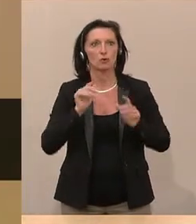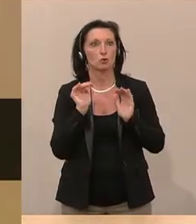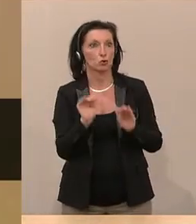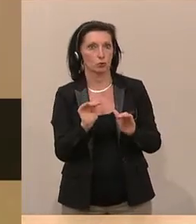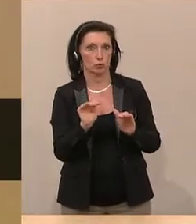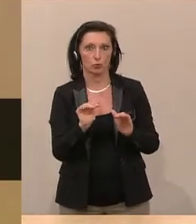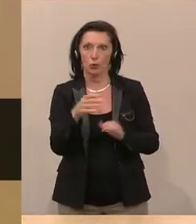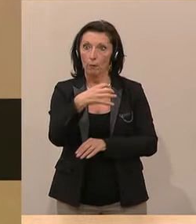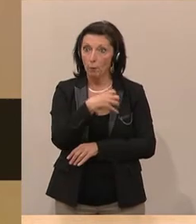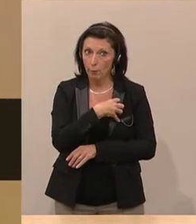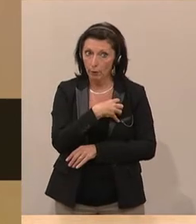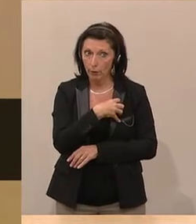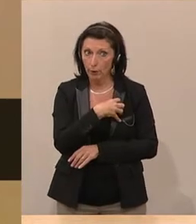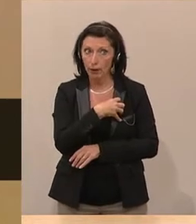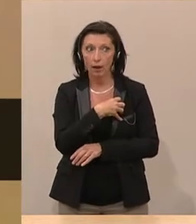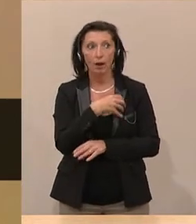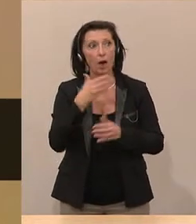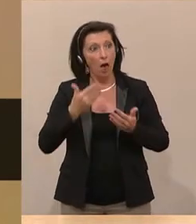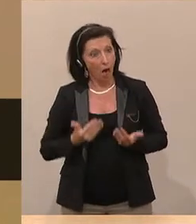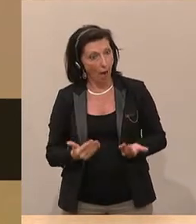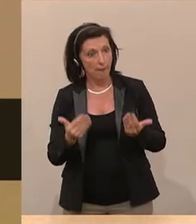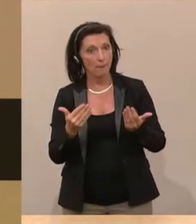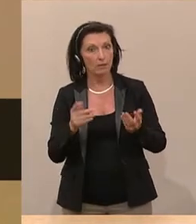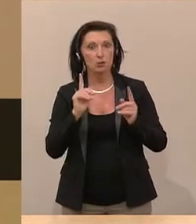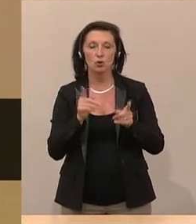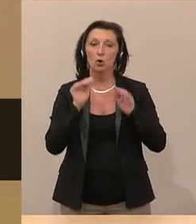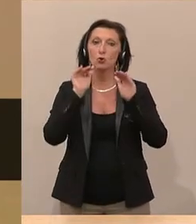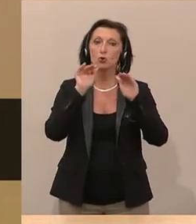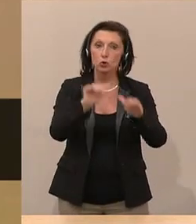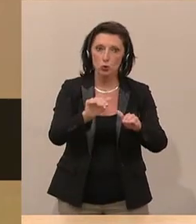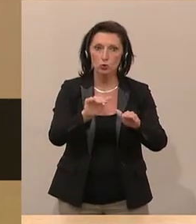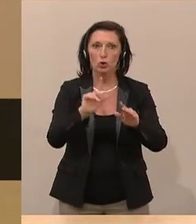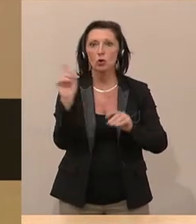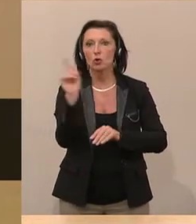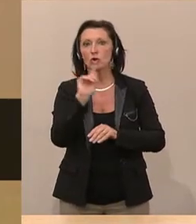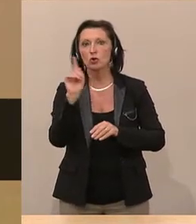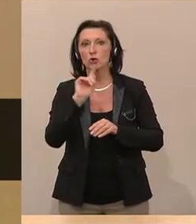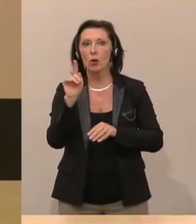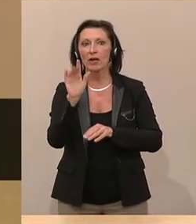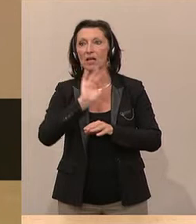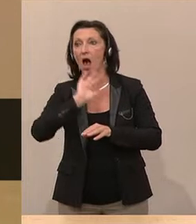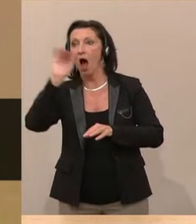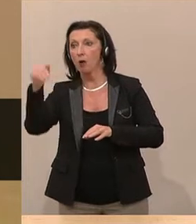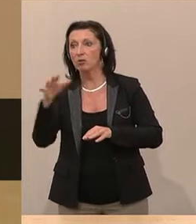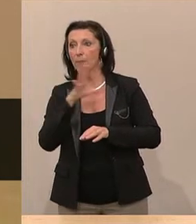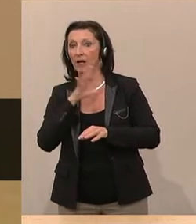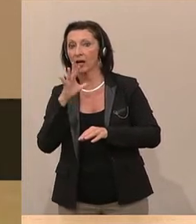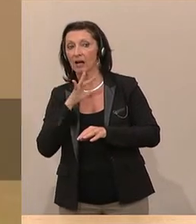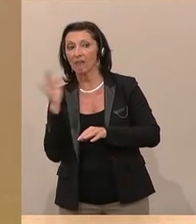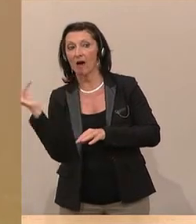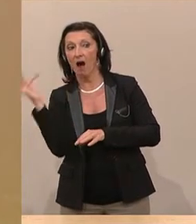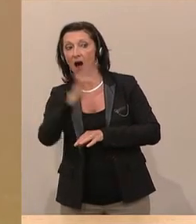Bürgerinnen und Bürger des Heimatlandes vor äußeren und inneren Gefahren zu sichern und zu wahren.